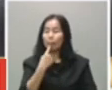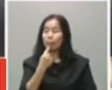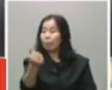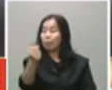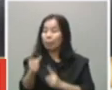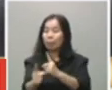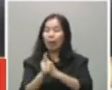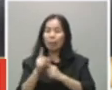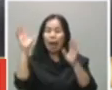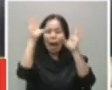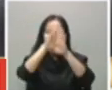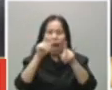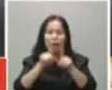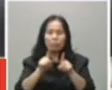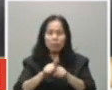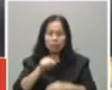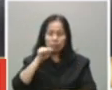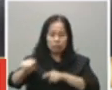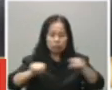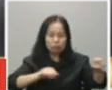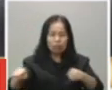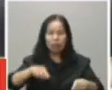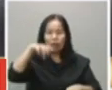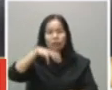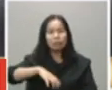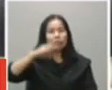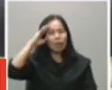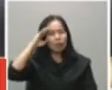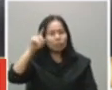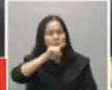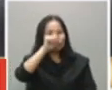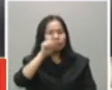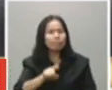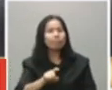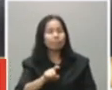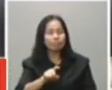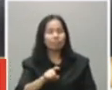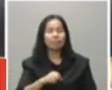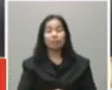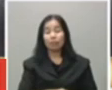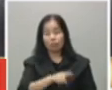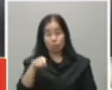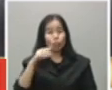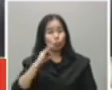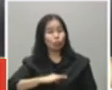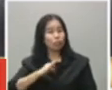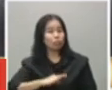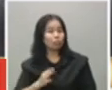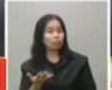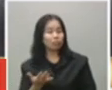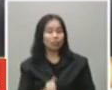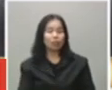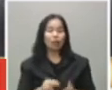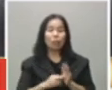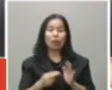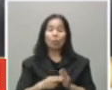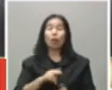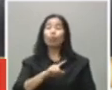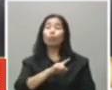มกองทัพครับเพราะฉะนั้นครับไม่ต้องแปลกใจครับพอท่านคุมทุกอย่าง